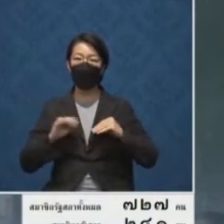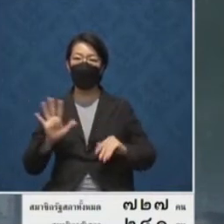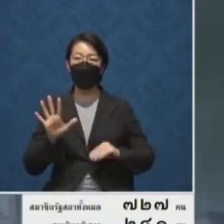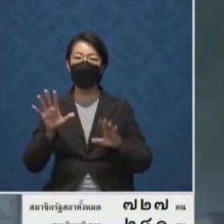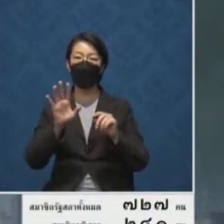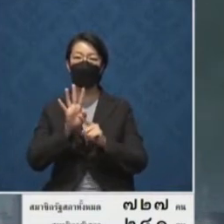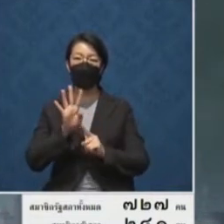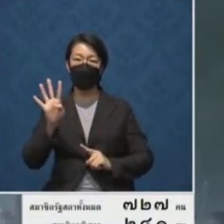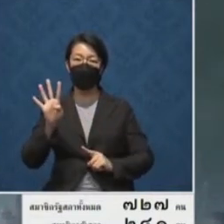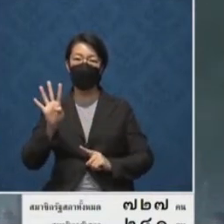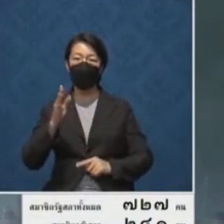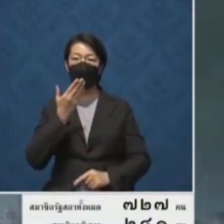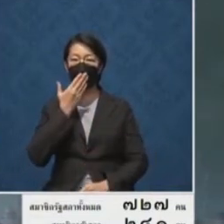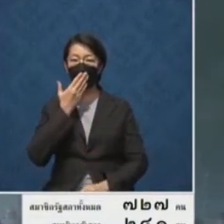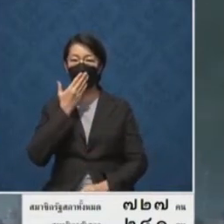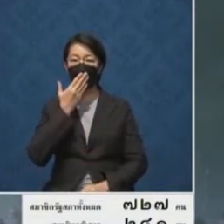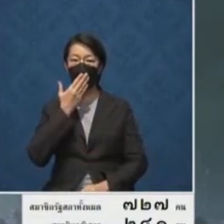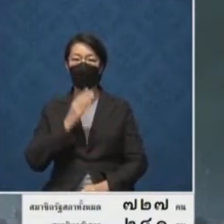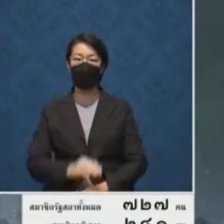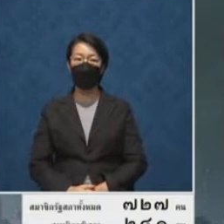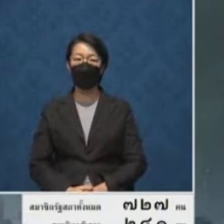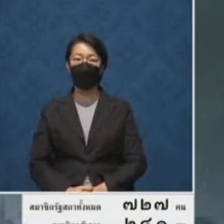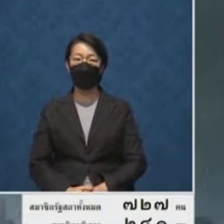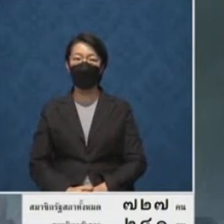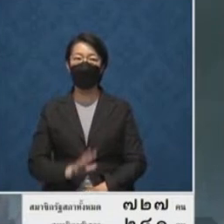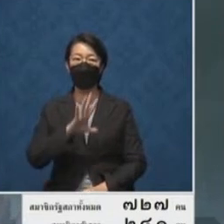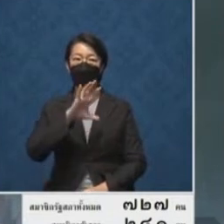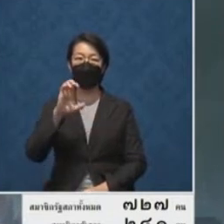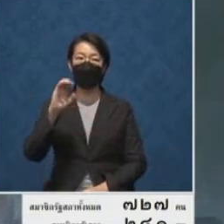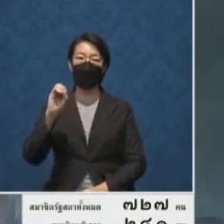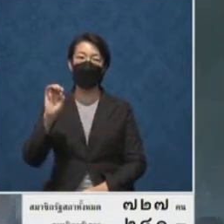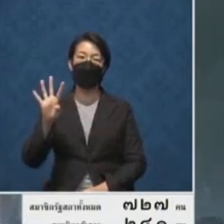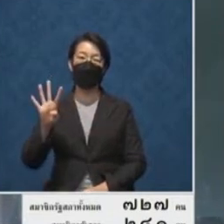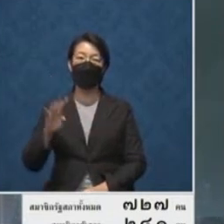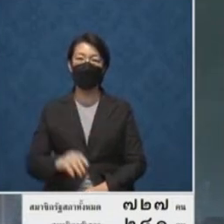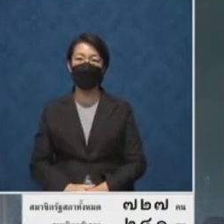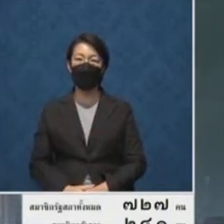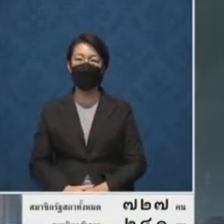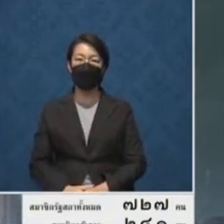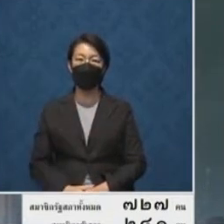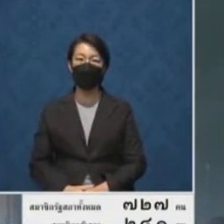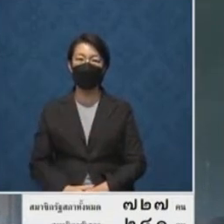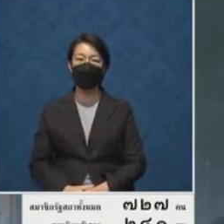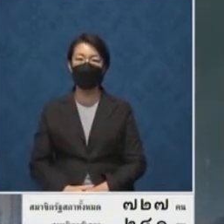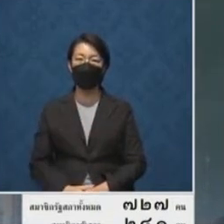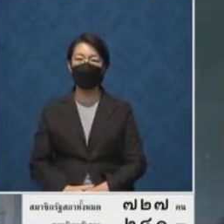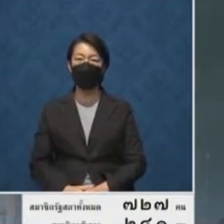3ไม่รับหลักการ4งดออกเสียงครับ 504นางศรีสมรรัศมีเลิกเศ